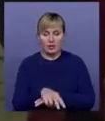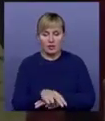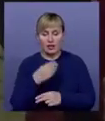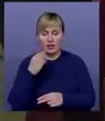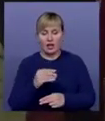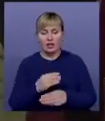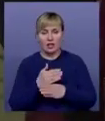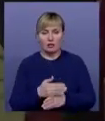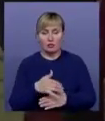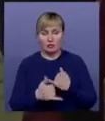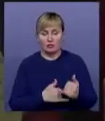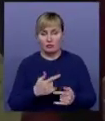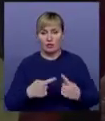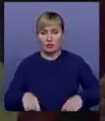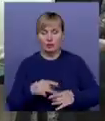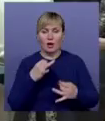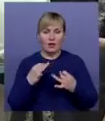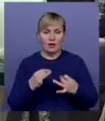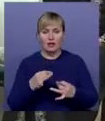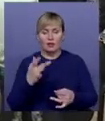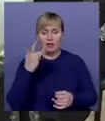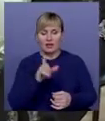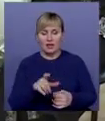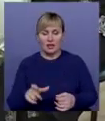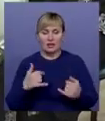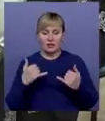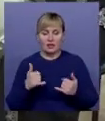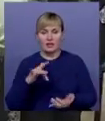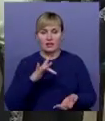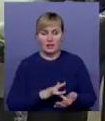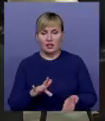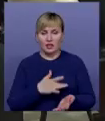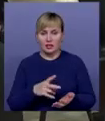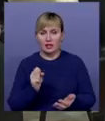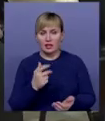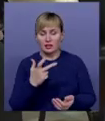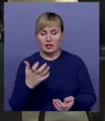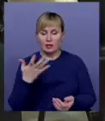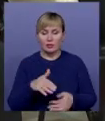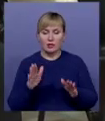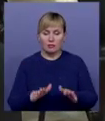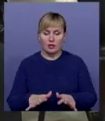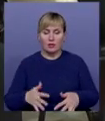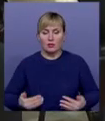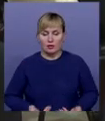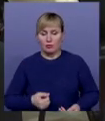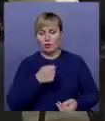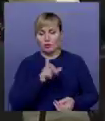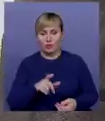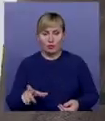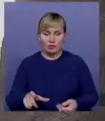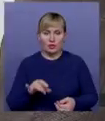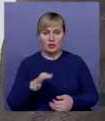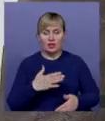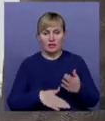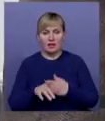оказываемых услуг учреждениях ей поговорил с постояльцами сейчас в центре рассчитана на 350 мест проживает пожилые люди в том числе